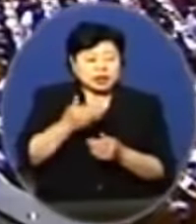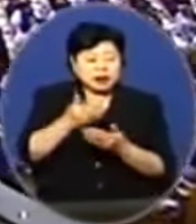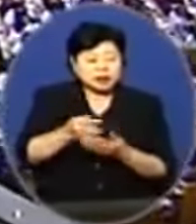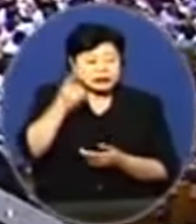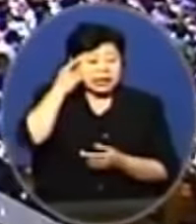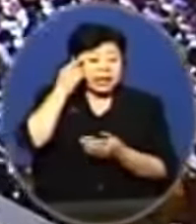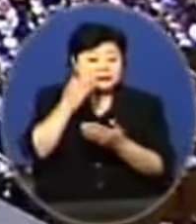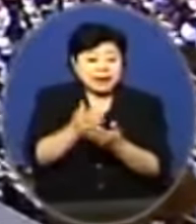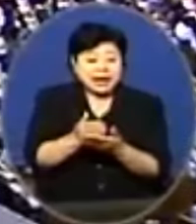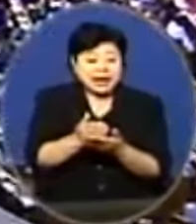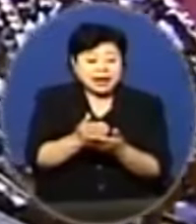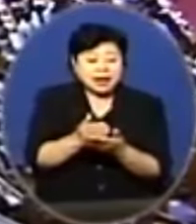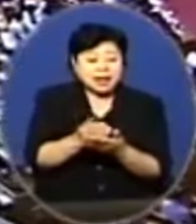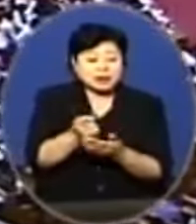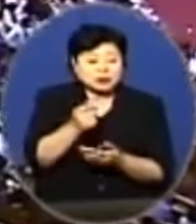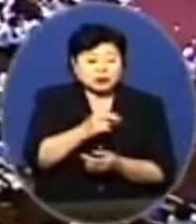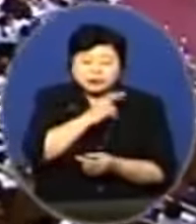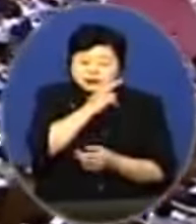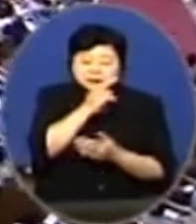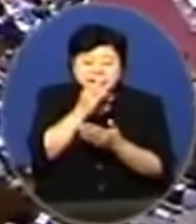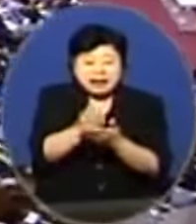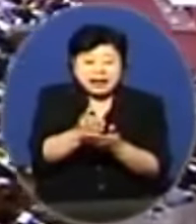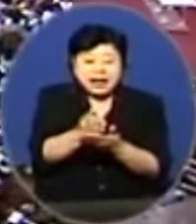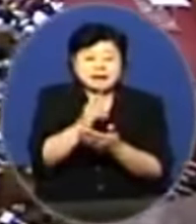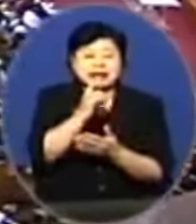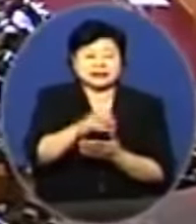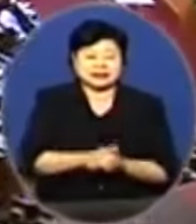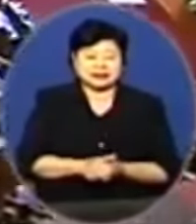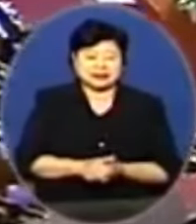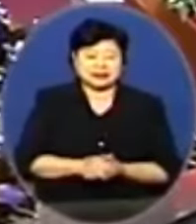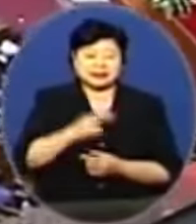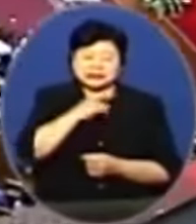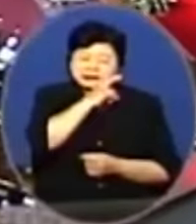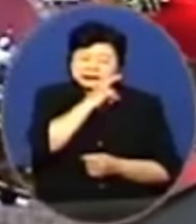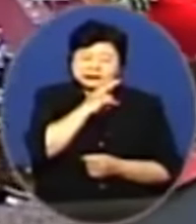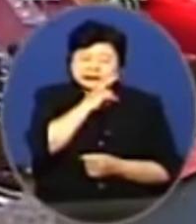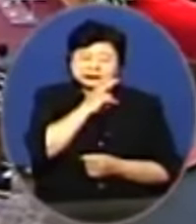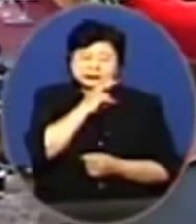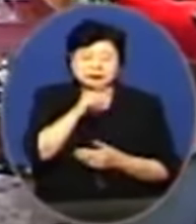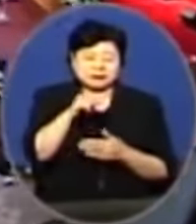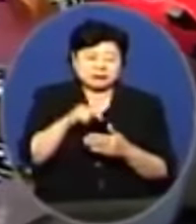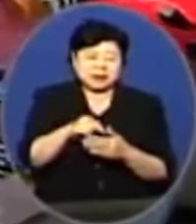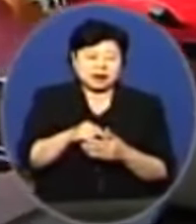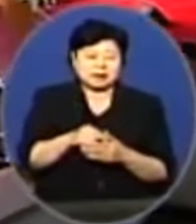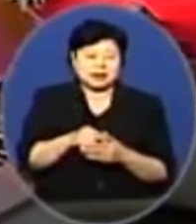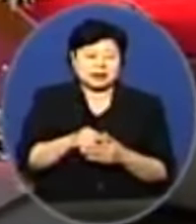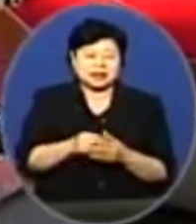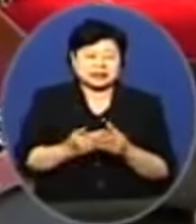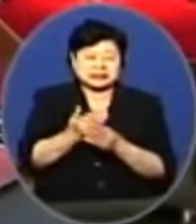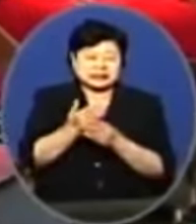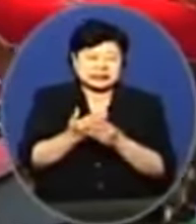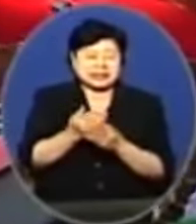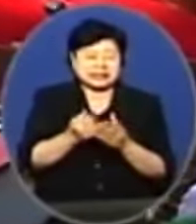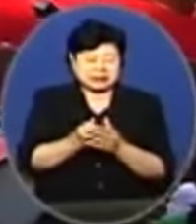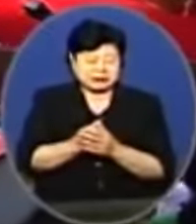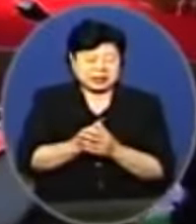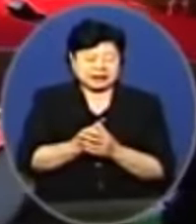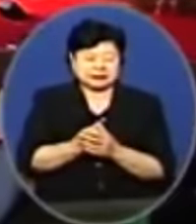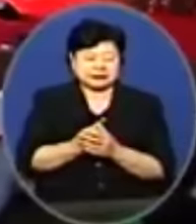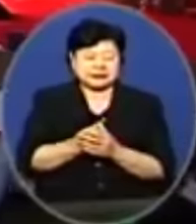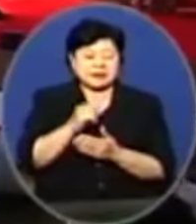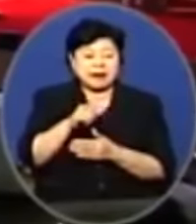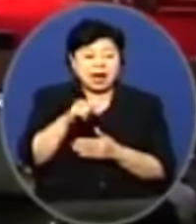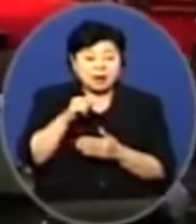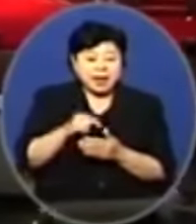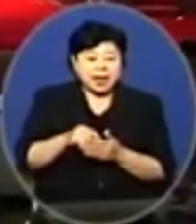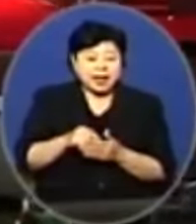생각지 말라. 조금도 의심하지 말라고 했는데 의심이 늘 마음속에 들락날락하기 때문에